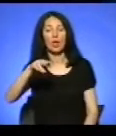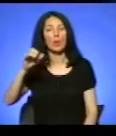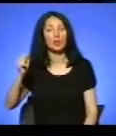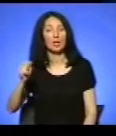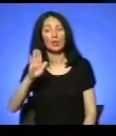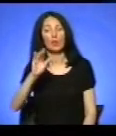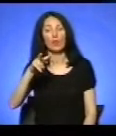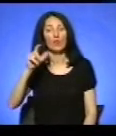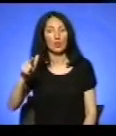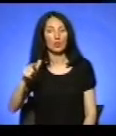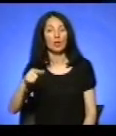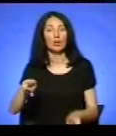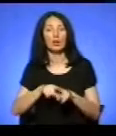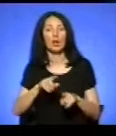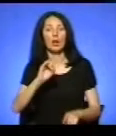тести на інфаркт міокарда.